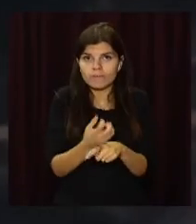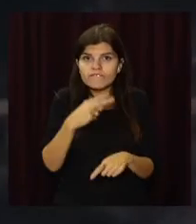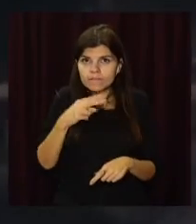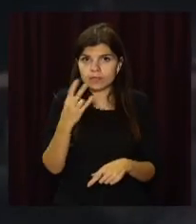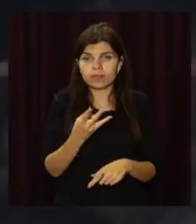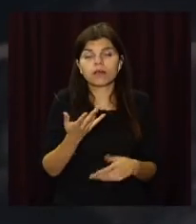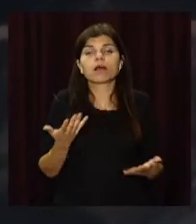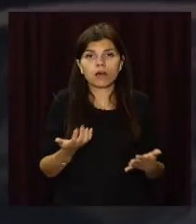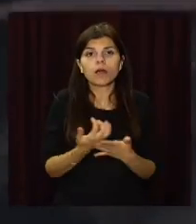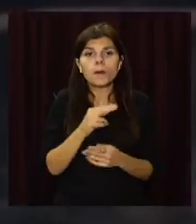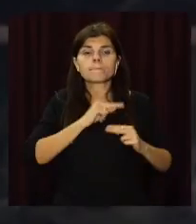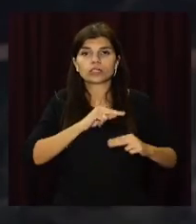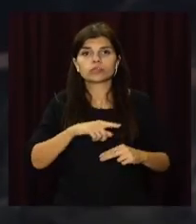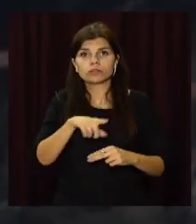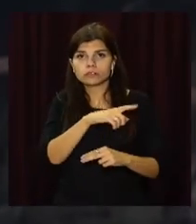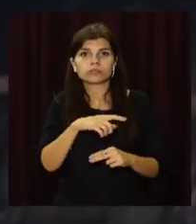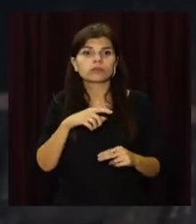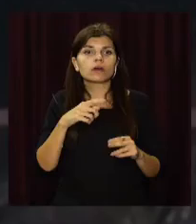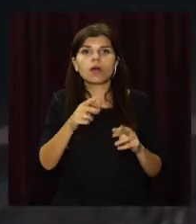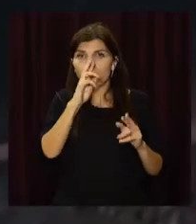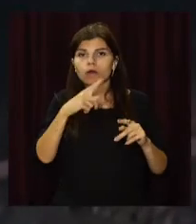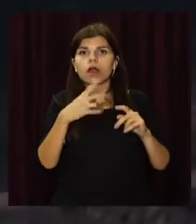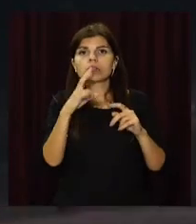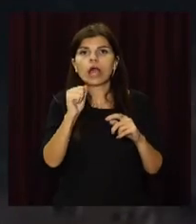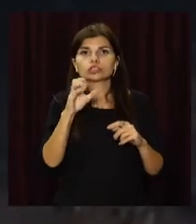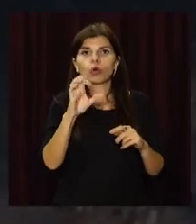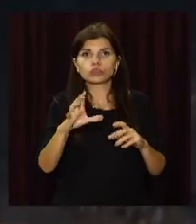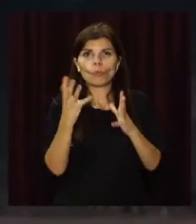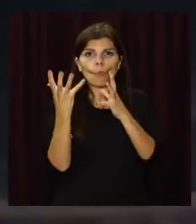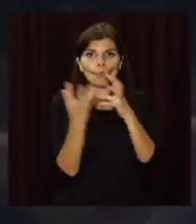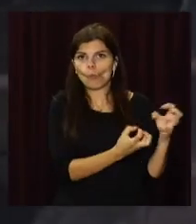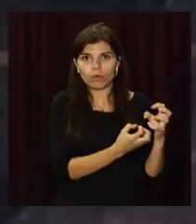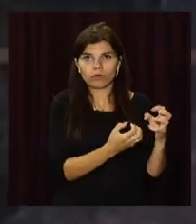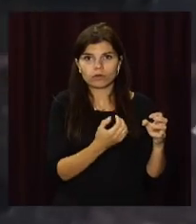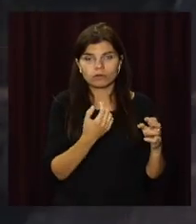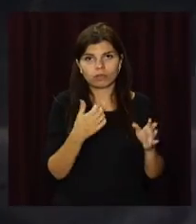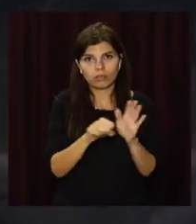попередньою інформацією, працівників затягнуло до насосу. Триває досудове розслідування.